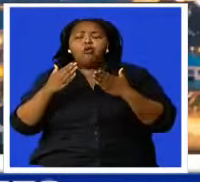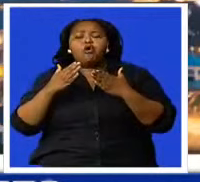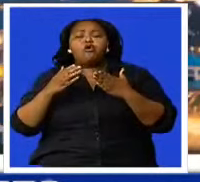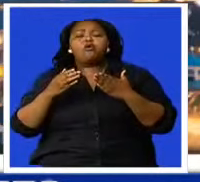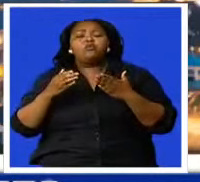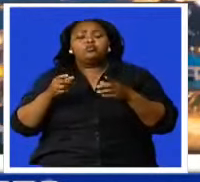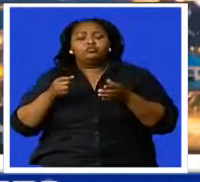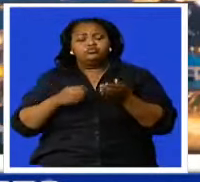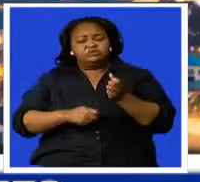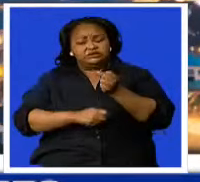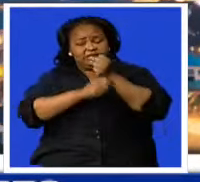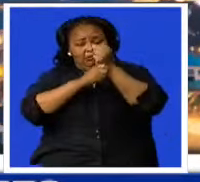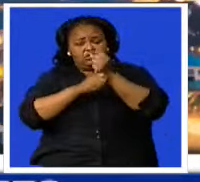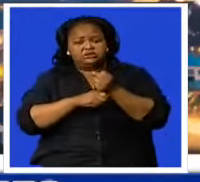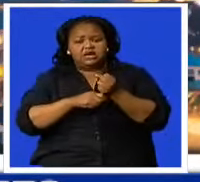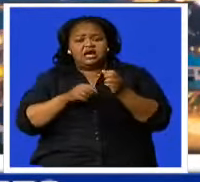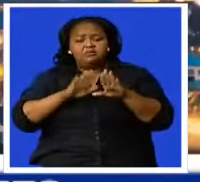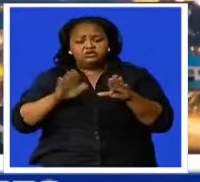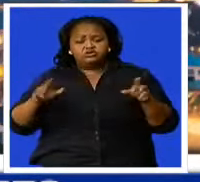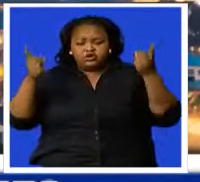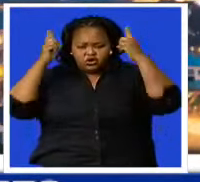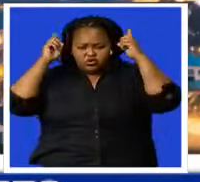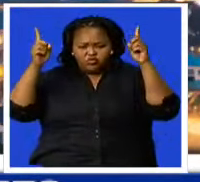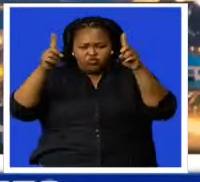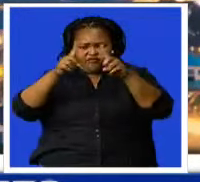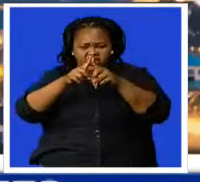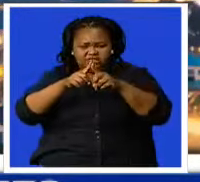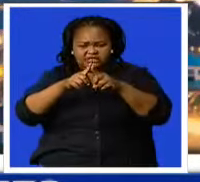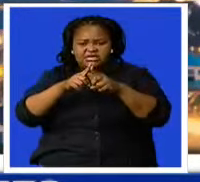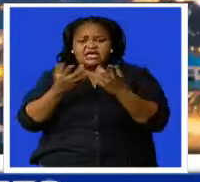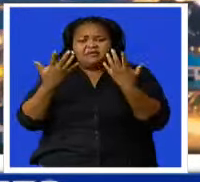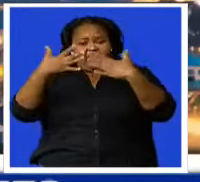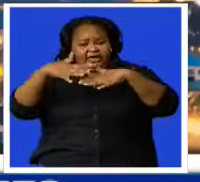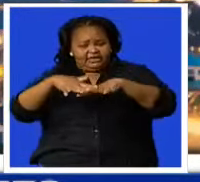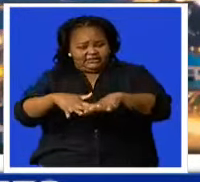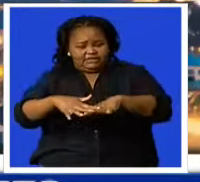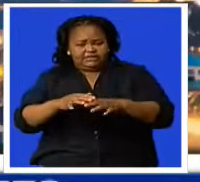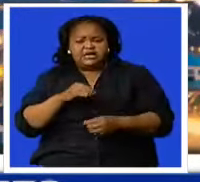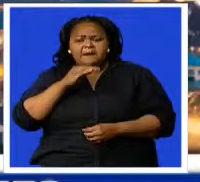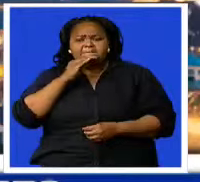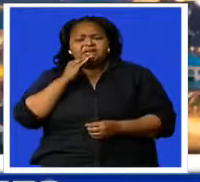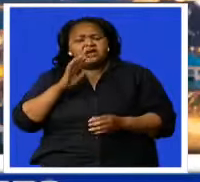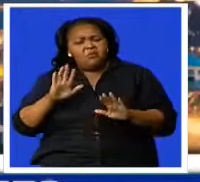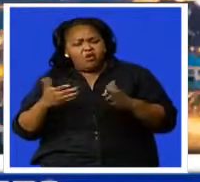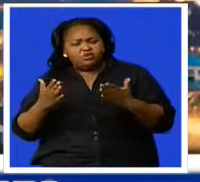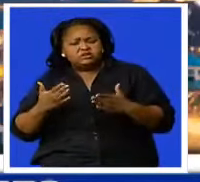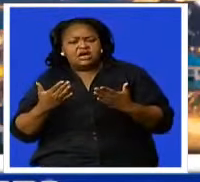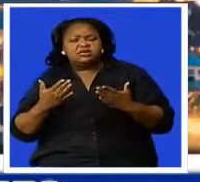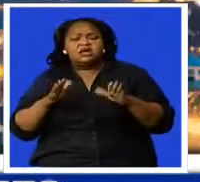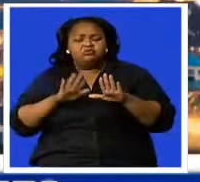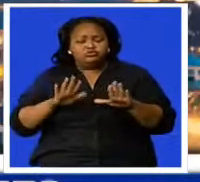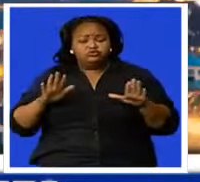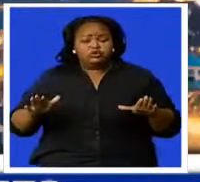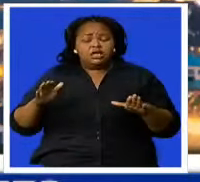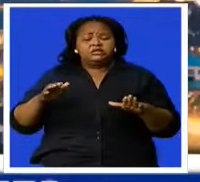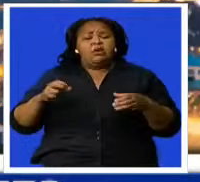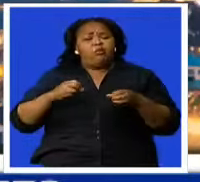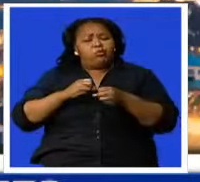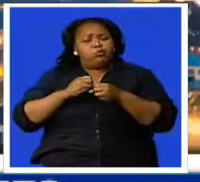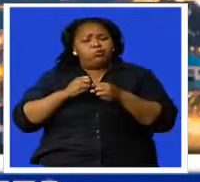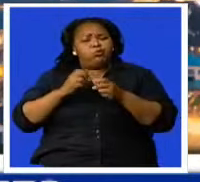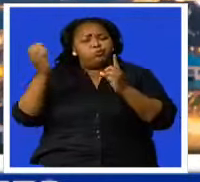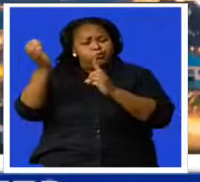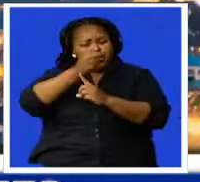emisebenzini yetebuchwephesha labayendako. Ndunake yithi loku kuyabakhuthaza abafundi kuthi-ke bafeze amaphupho abo. Ndunake